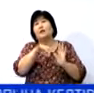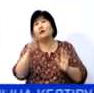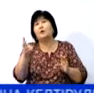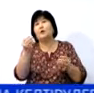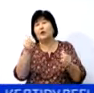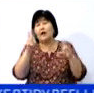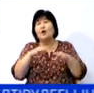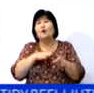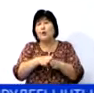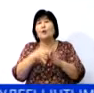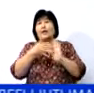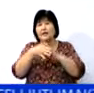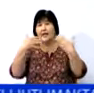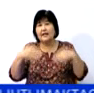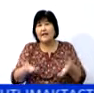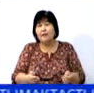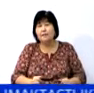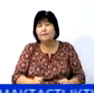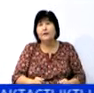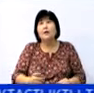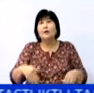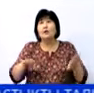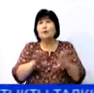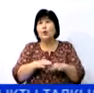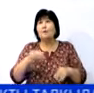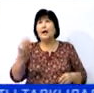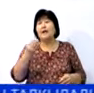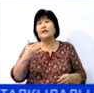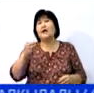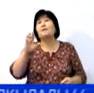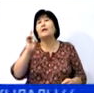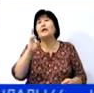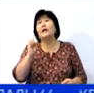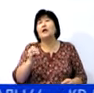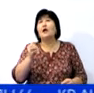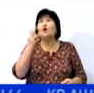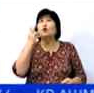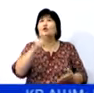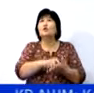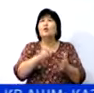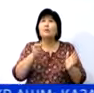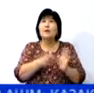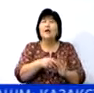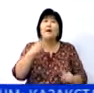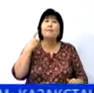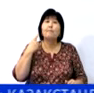қаралып толық игерілді. Сонымен бірге Шиелі кентінде Береке шағын ауданында 3 бөлмелі 1